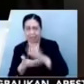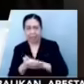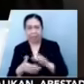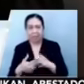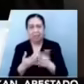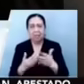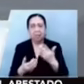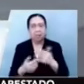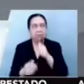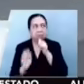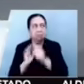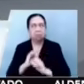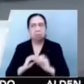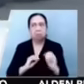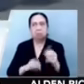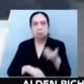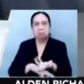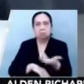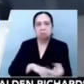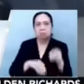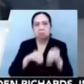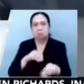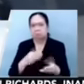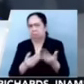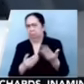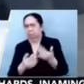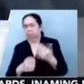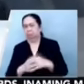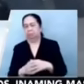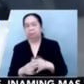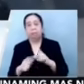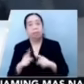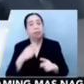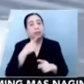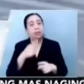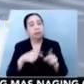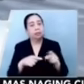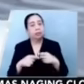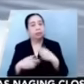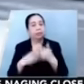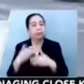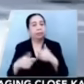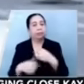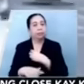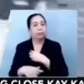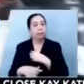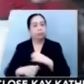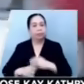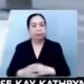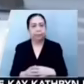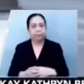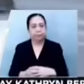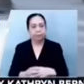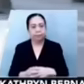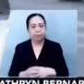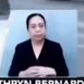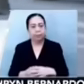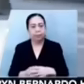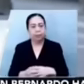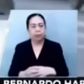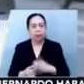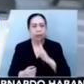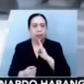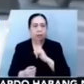Andali po magtanim po niyan, sir. Pero giit ng task force na nag-operate sa compound. I have no information on that, but definitely our